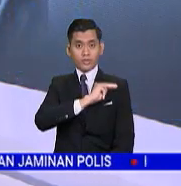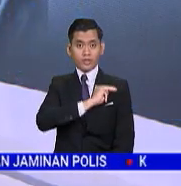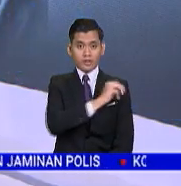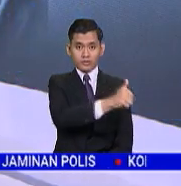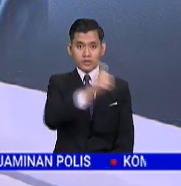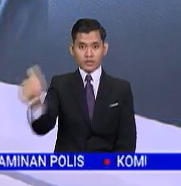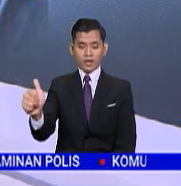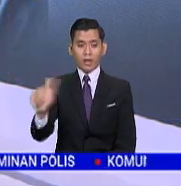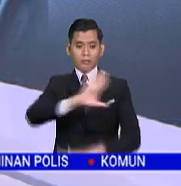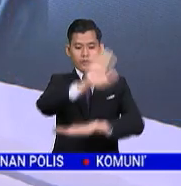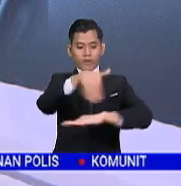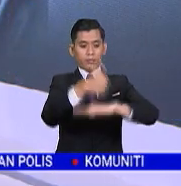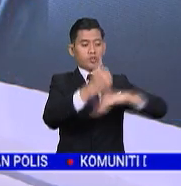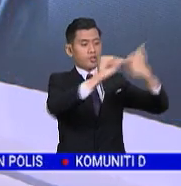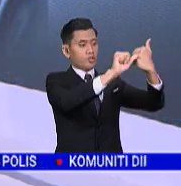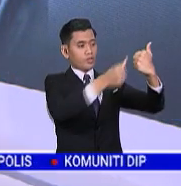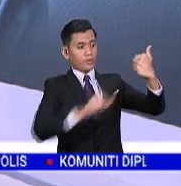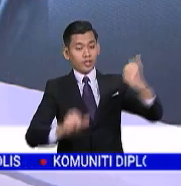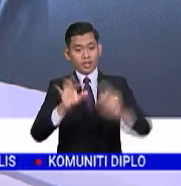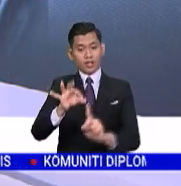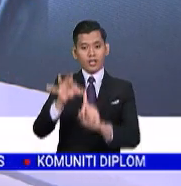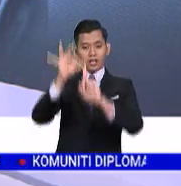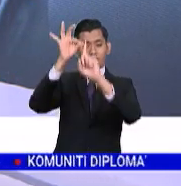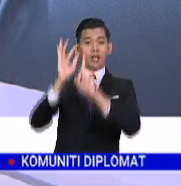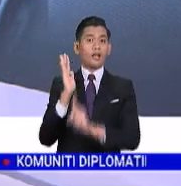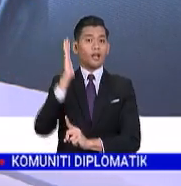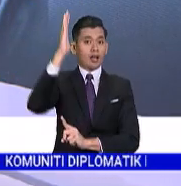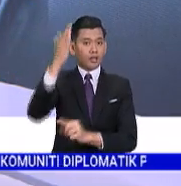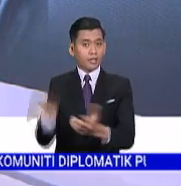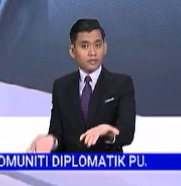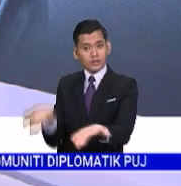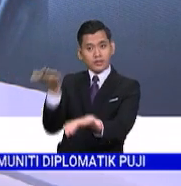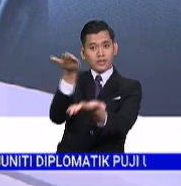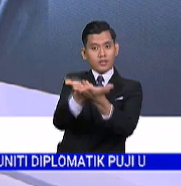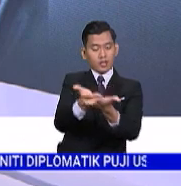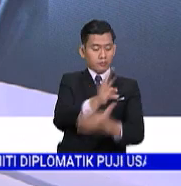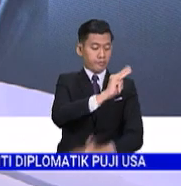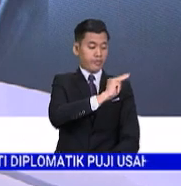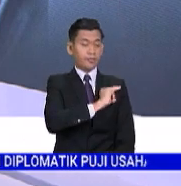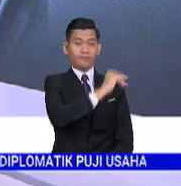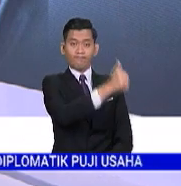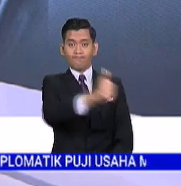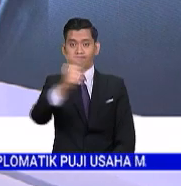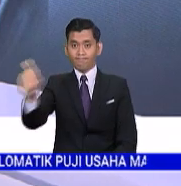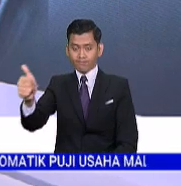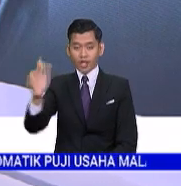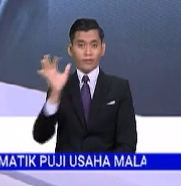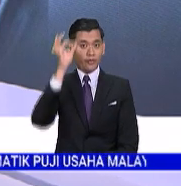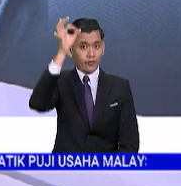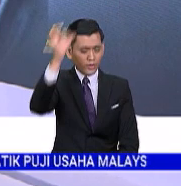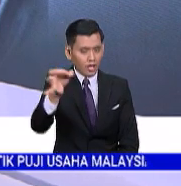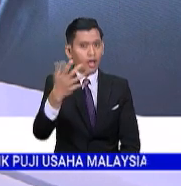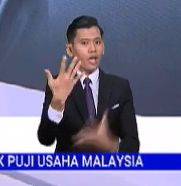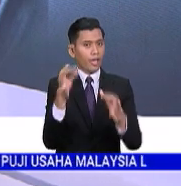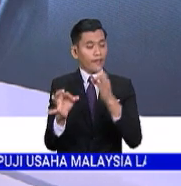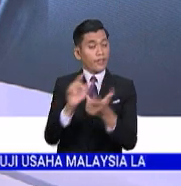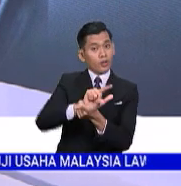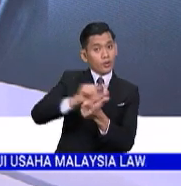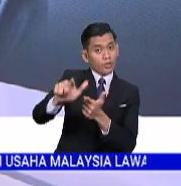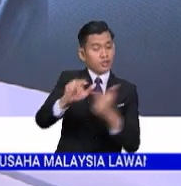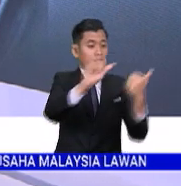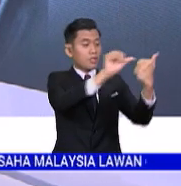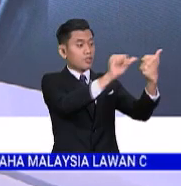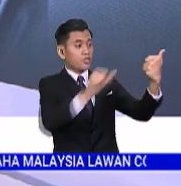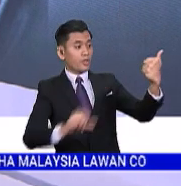jawatan kuasa khas mengenai kes tersebut akan dibentang ke Kabinet dalam masa terdekat. Sebaik diluluskan,